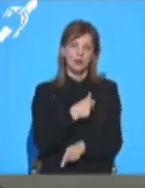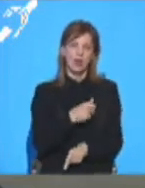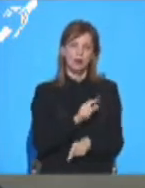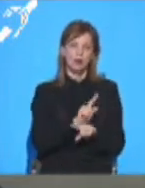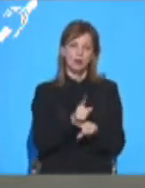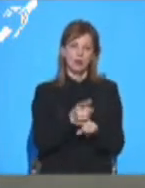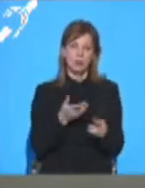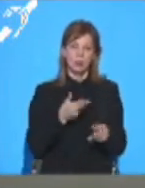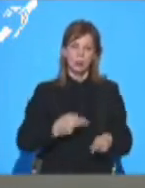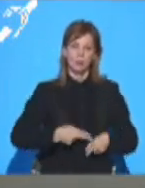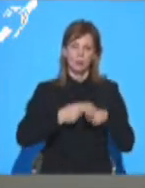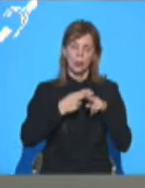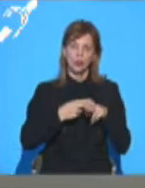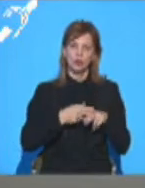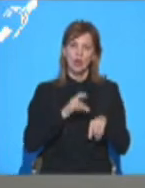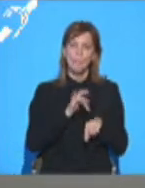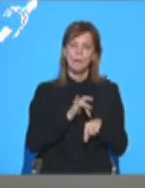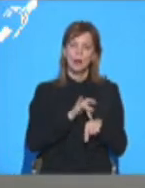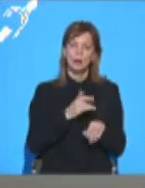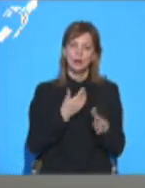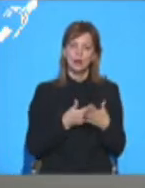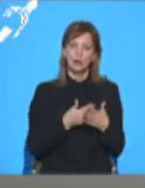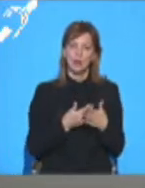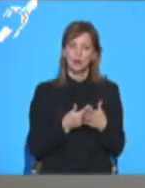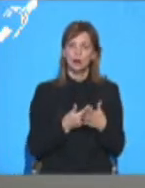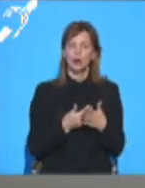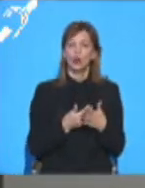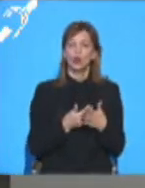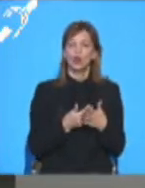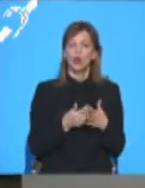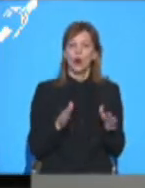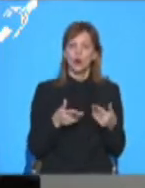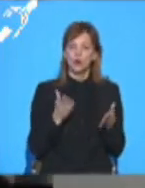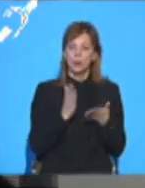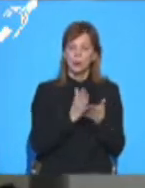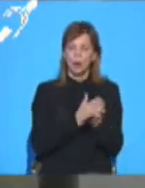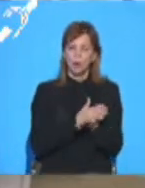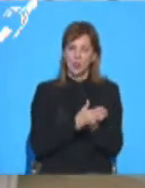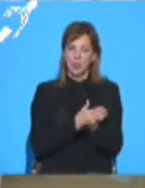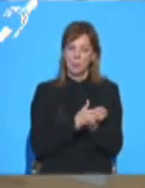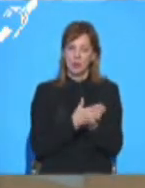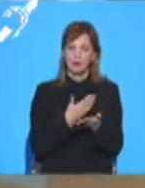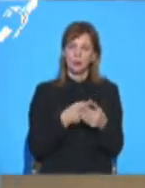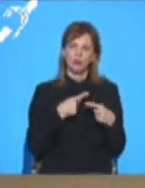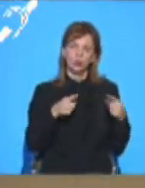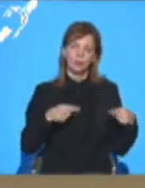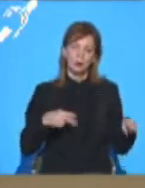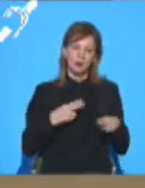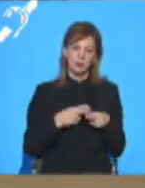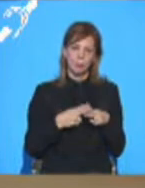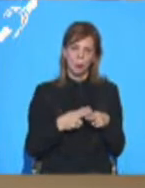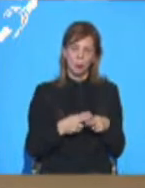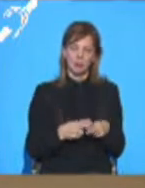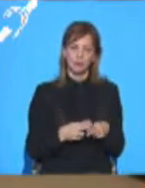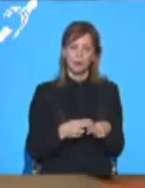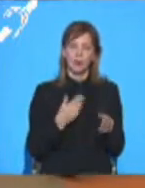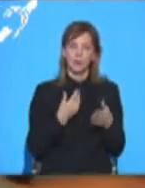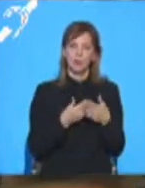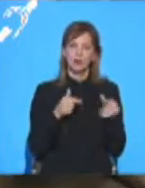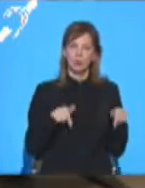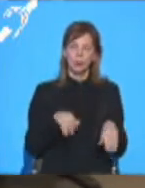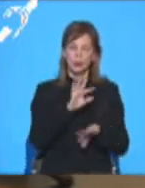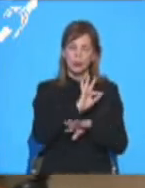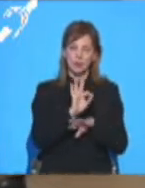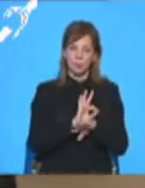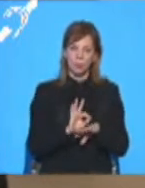și care vor ajuta cadrele medicale la stabilirea unor diagnostice cât mai clare pentru un palier foarte divers de afecțiuni medicale. În cadrul acelui